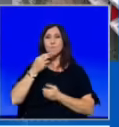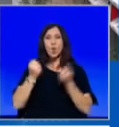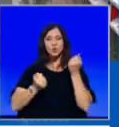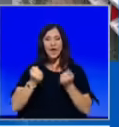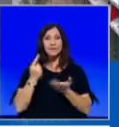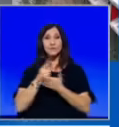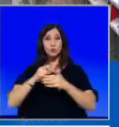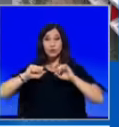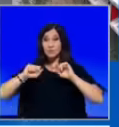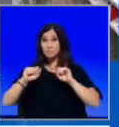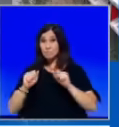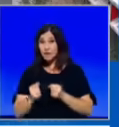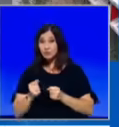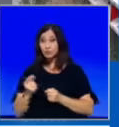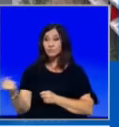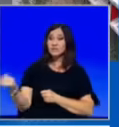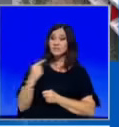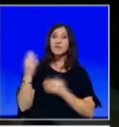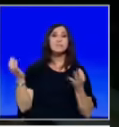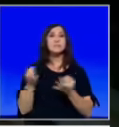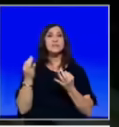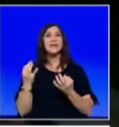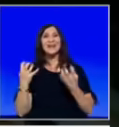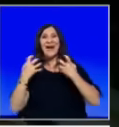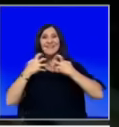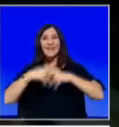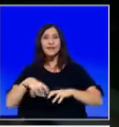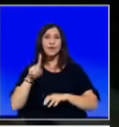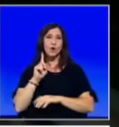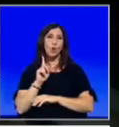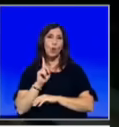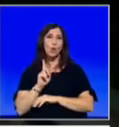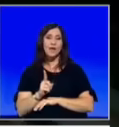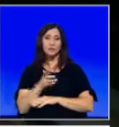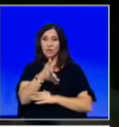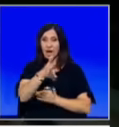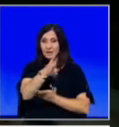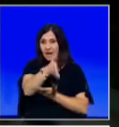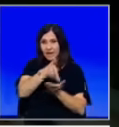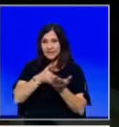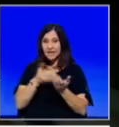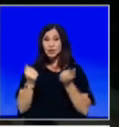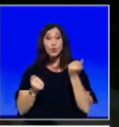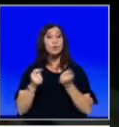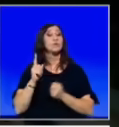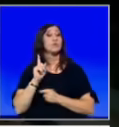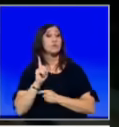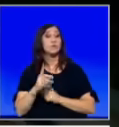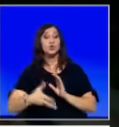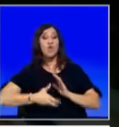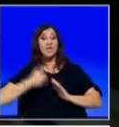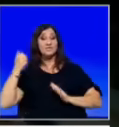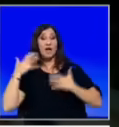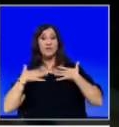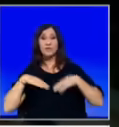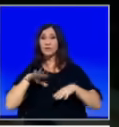наложи поспешност да бъде викана специализирана техника, която да разреже автомобилите, за да може да извади